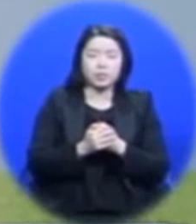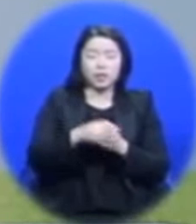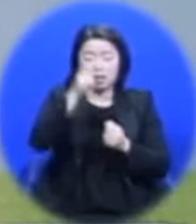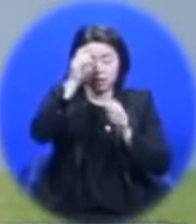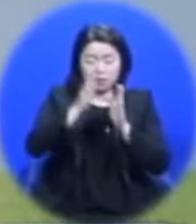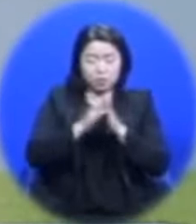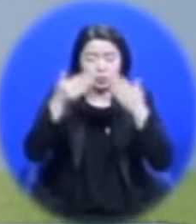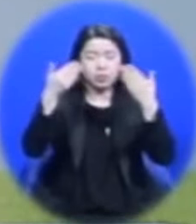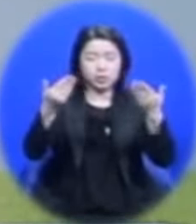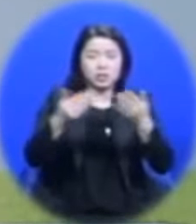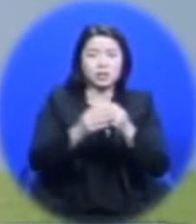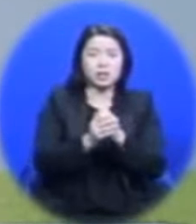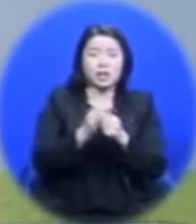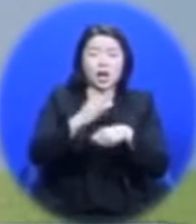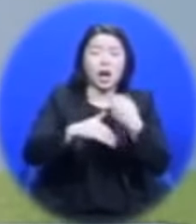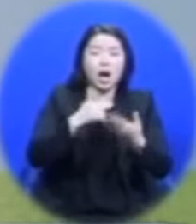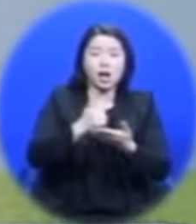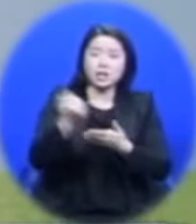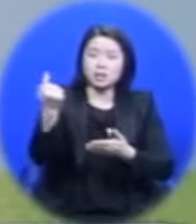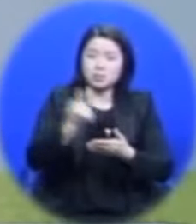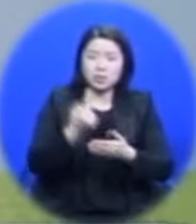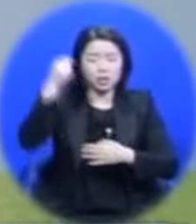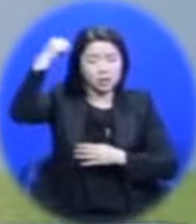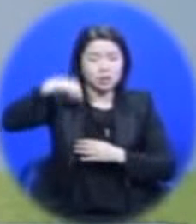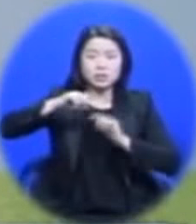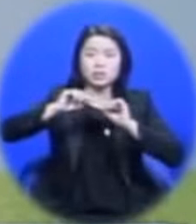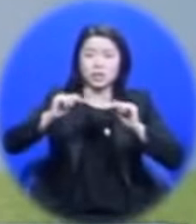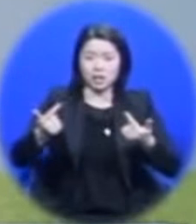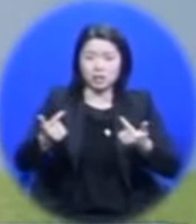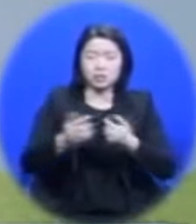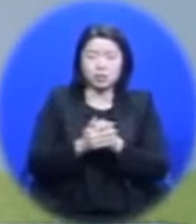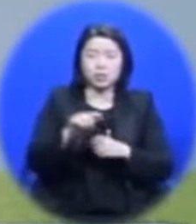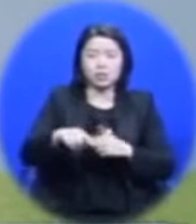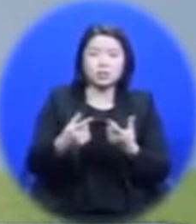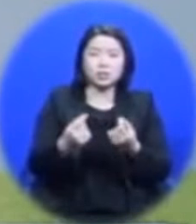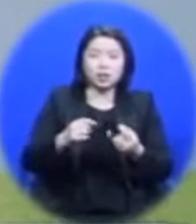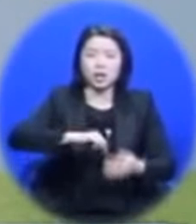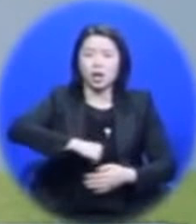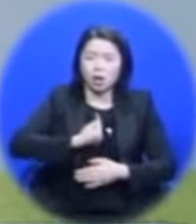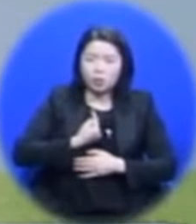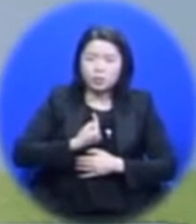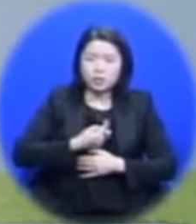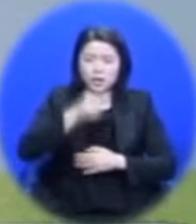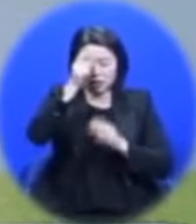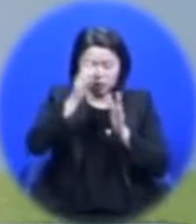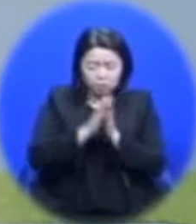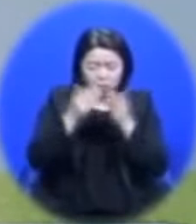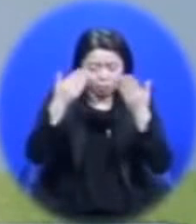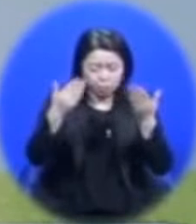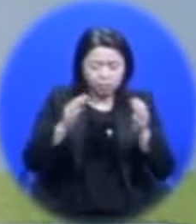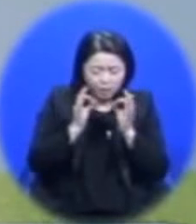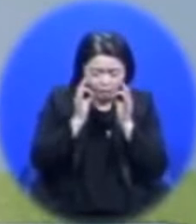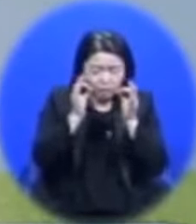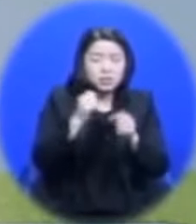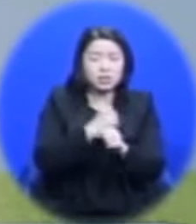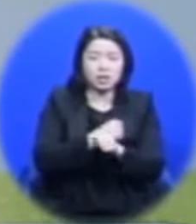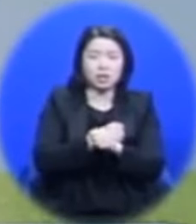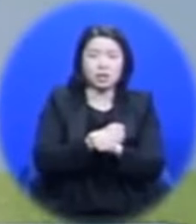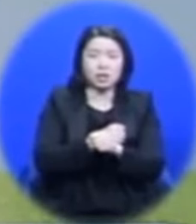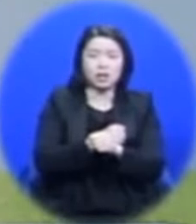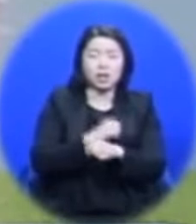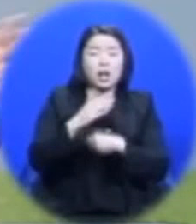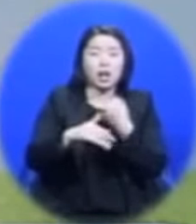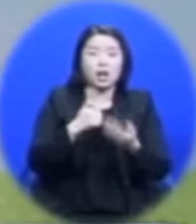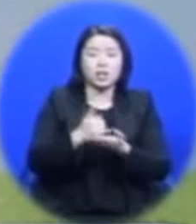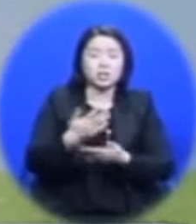기도할 때 하나님의 임재가 느껴지지 않아서 그렇게 혼자서 기도해 보려고 애쓰다가